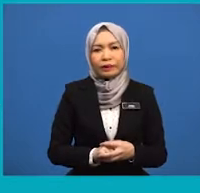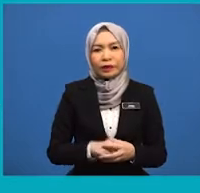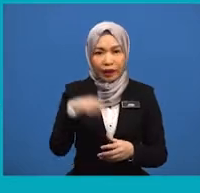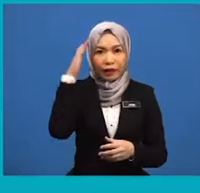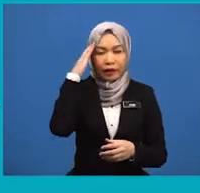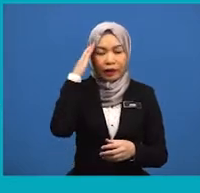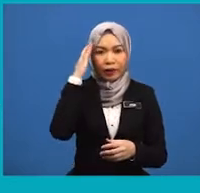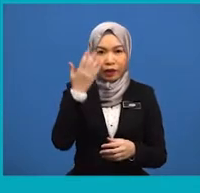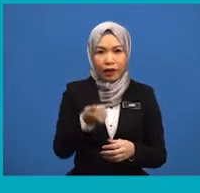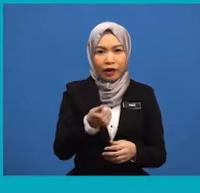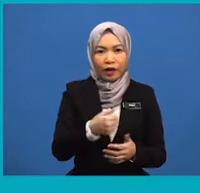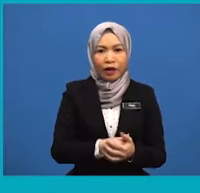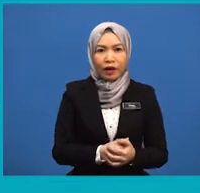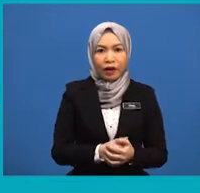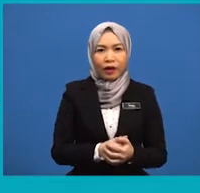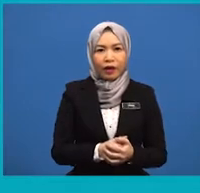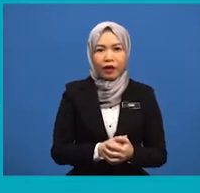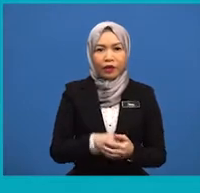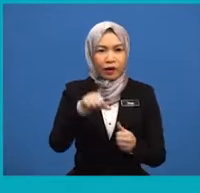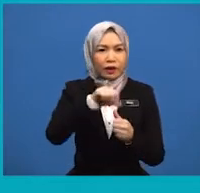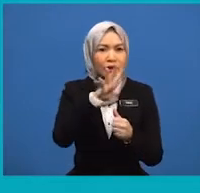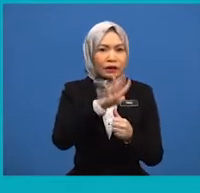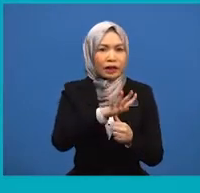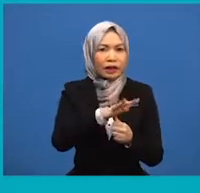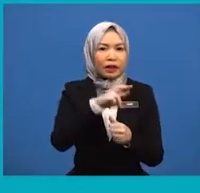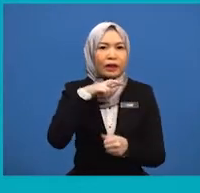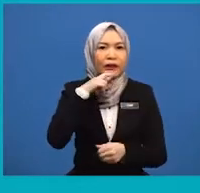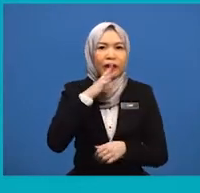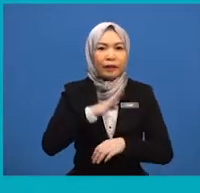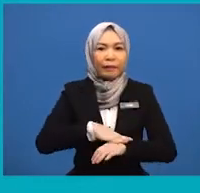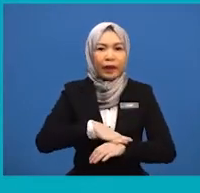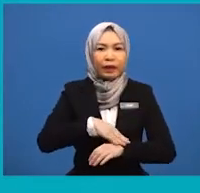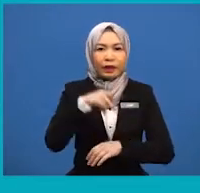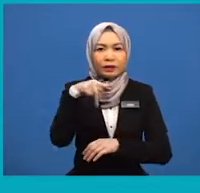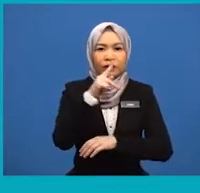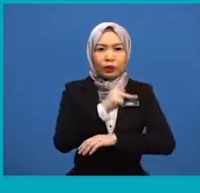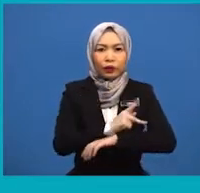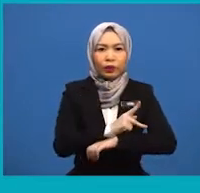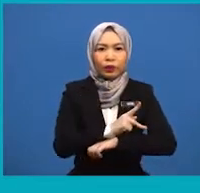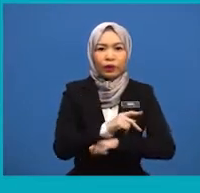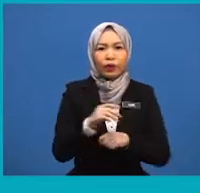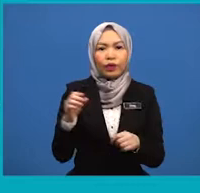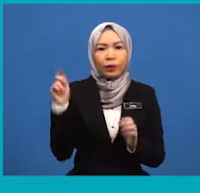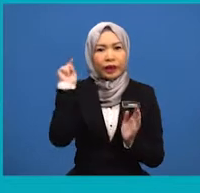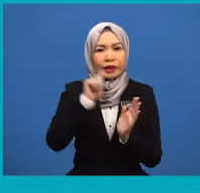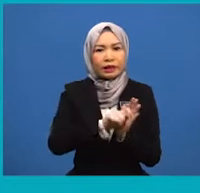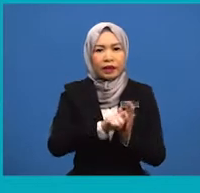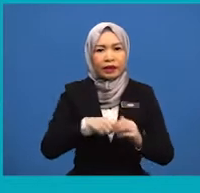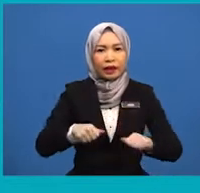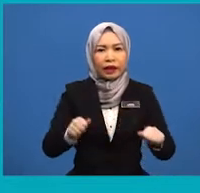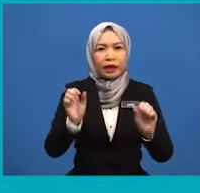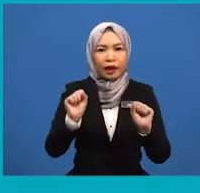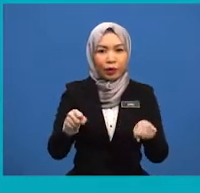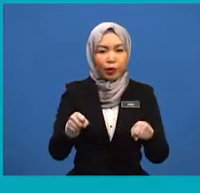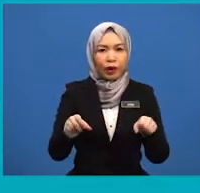Tahukah murid-murid, pengesanan ralat pada sudu kod dan carta alih boleh dilaksanakan pada